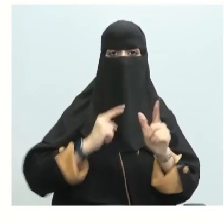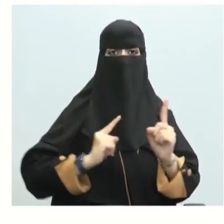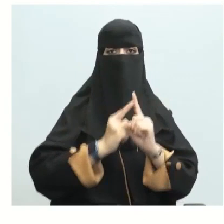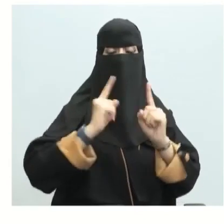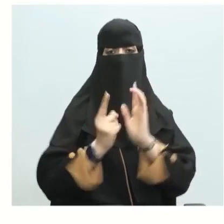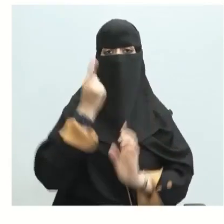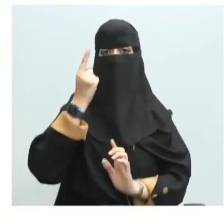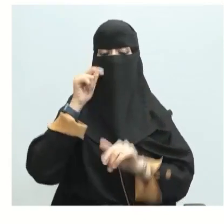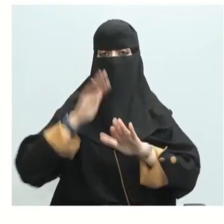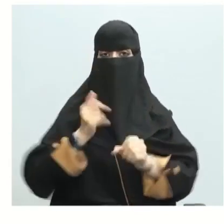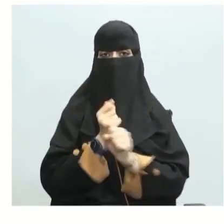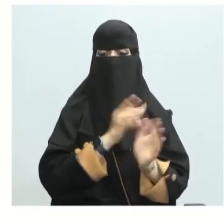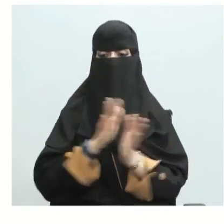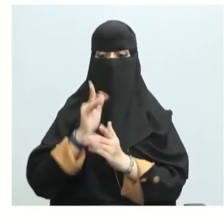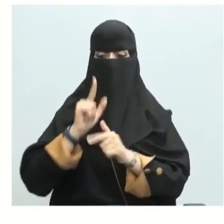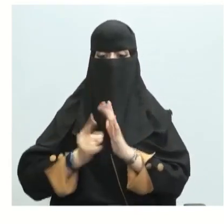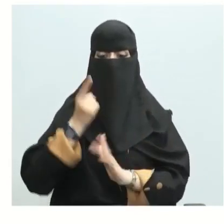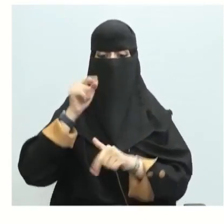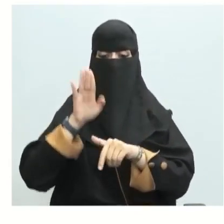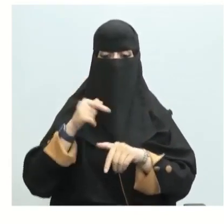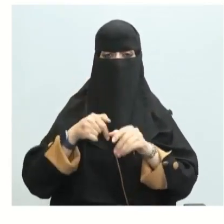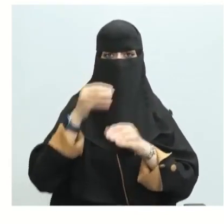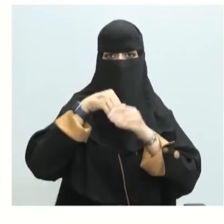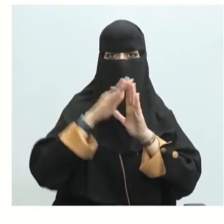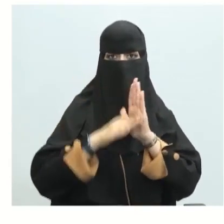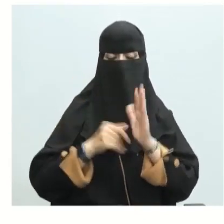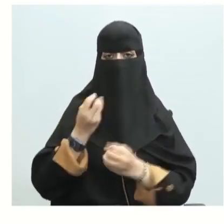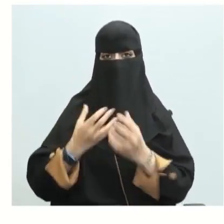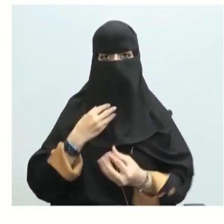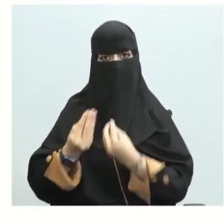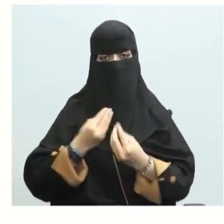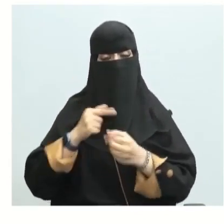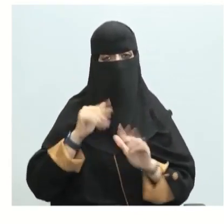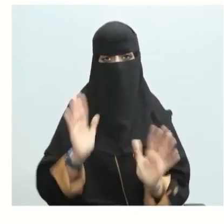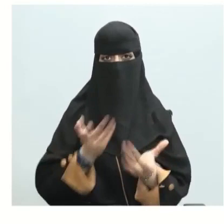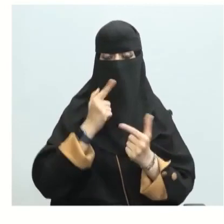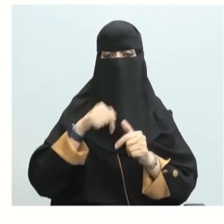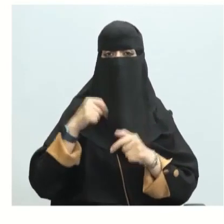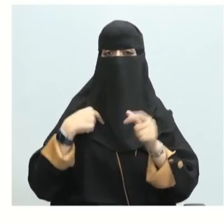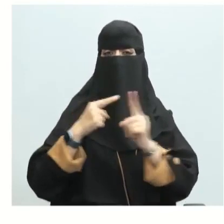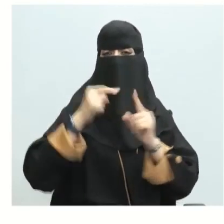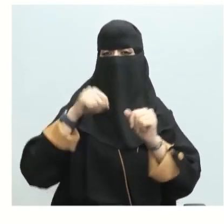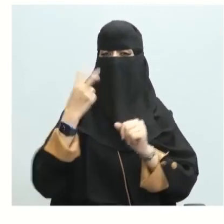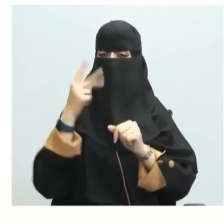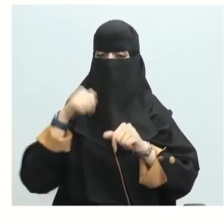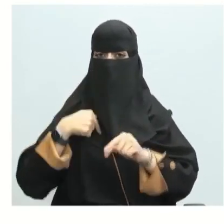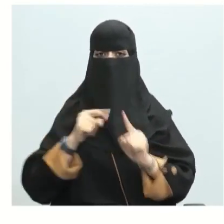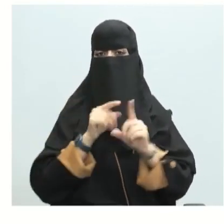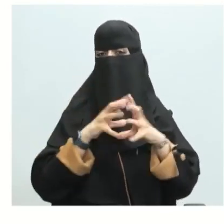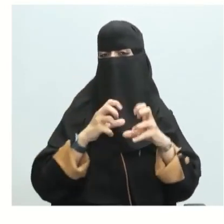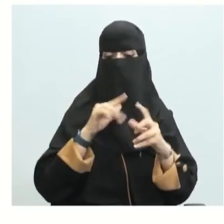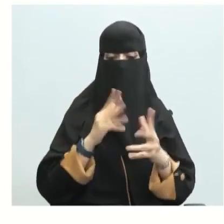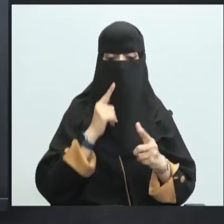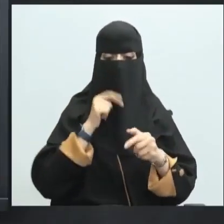الاول تطبق قانون هيس لحساب التغير في المحتوى الحراري لتفاعل ما الهدف الثاني توضح المقصود بحراره التكوين